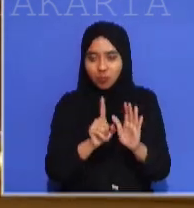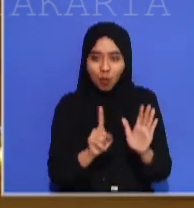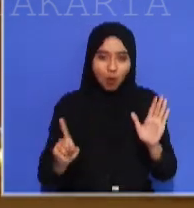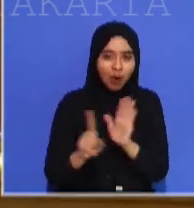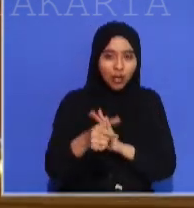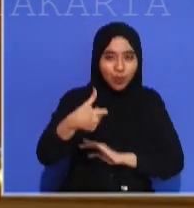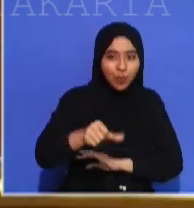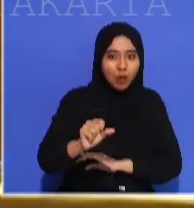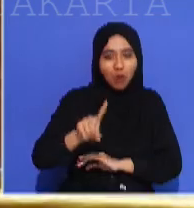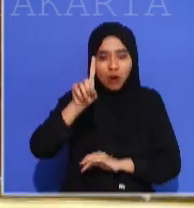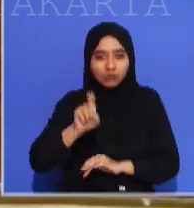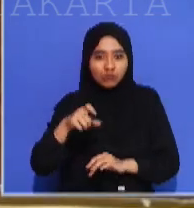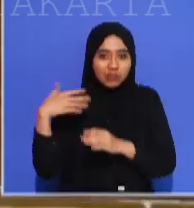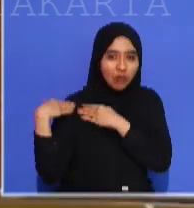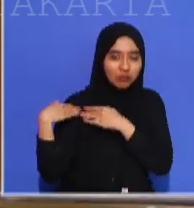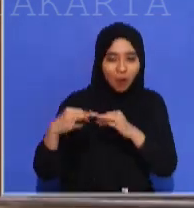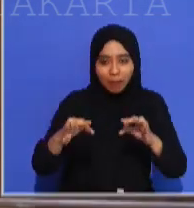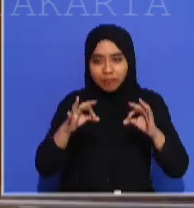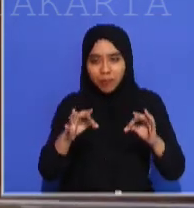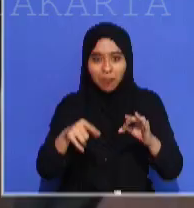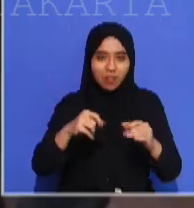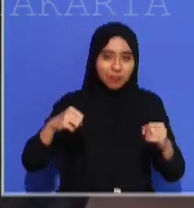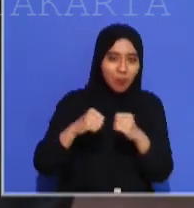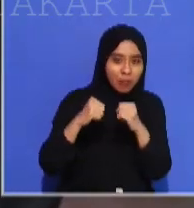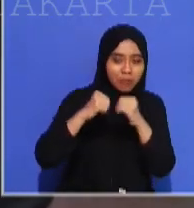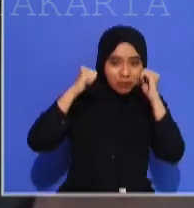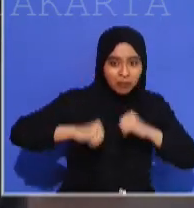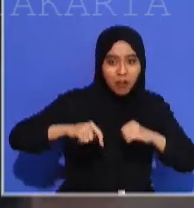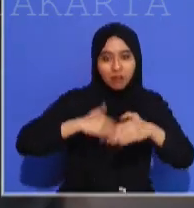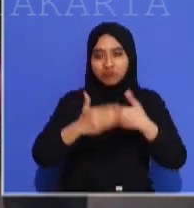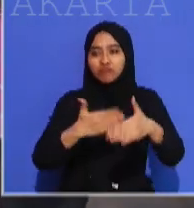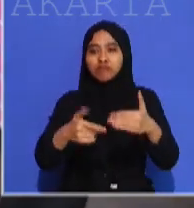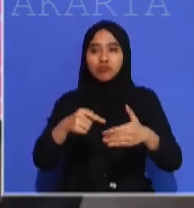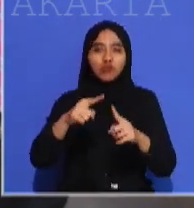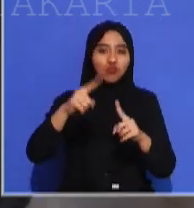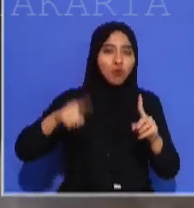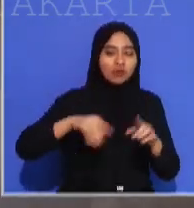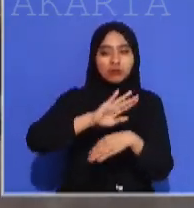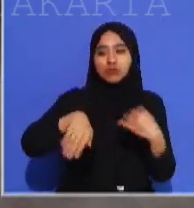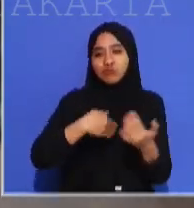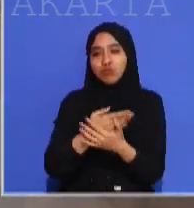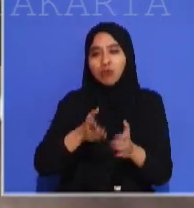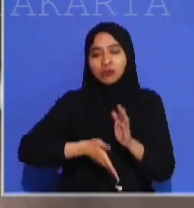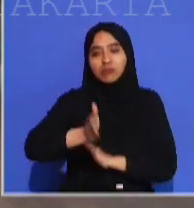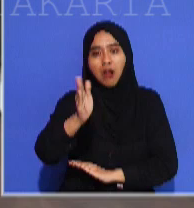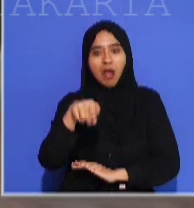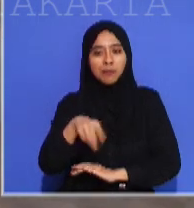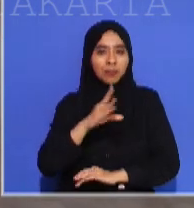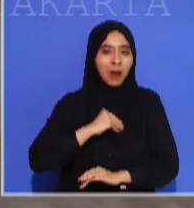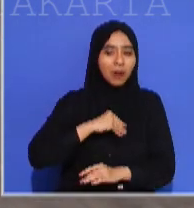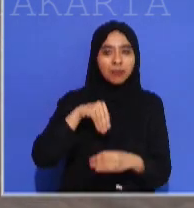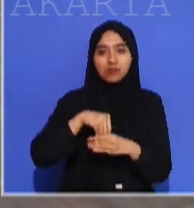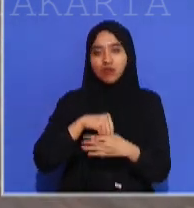membawa amanah dan menjadi komitmen yang wajib diaplikasikan saat pelaksanaan tugas dan dapat mewujudkan aspirasi masyarakat